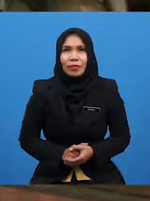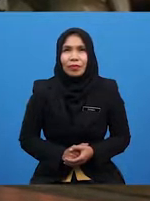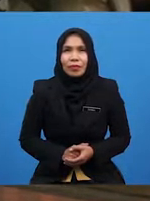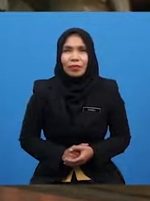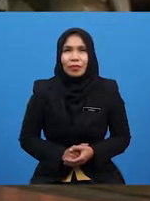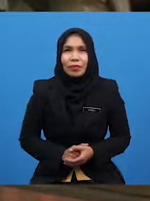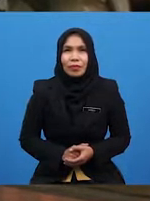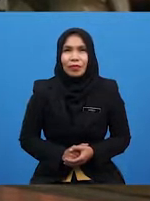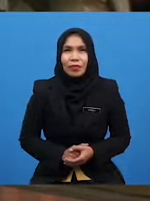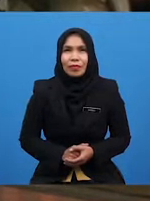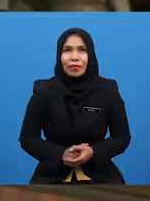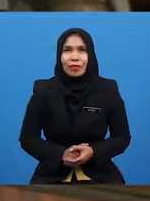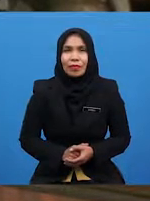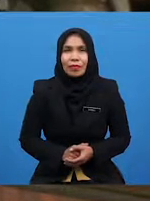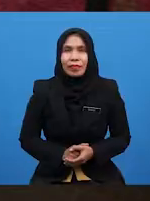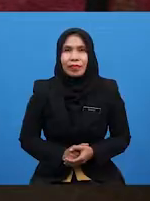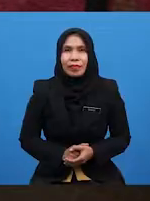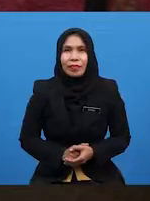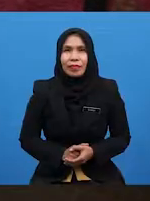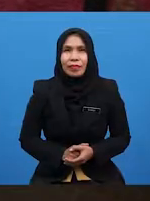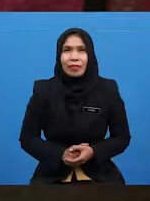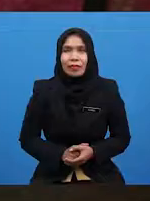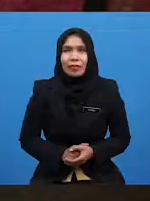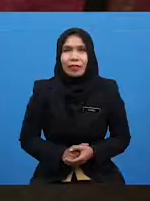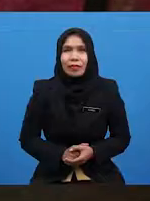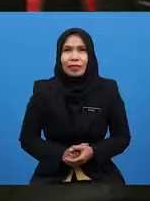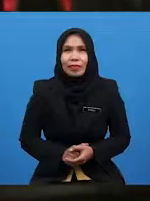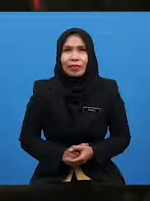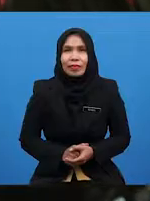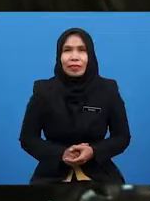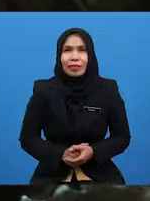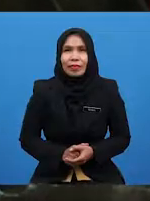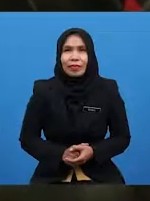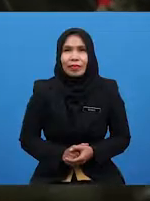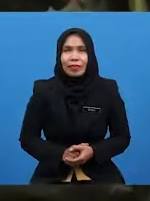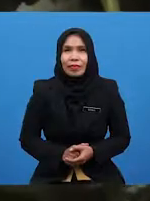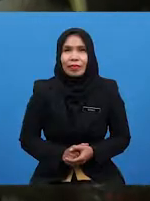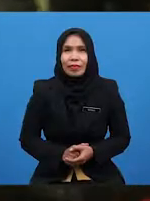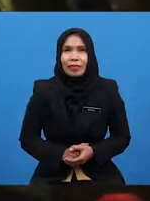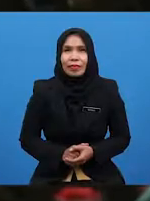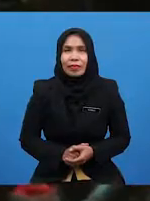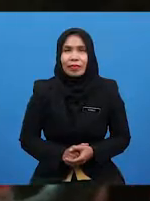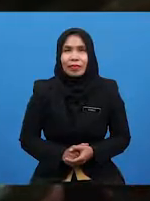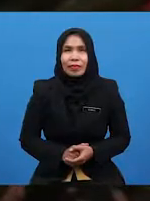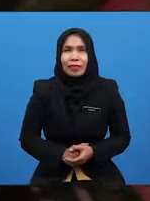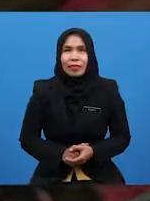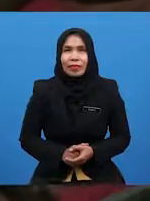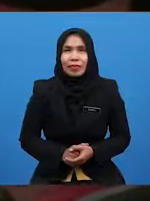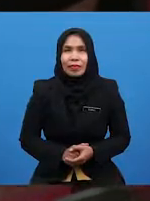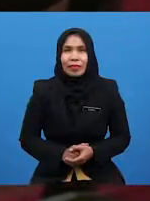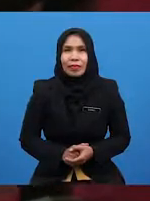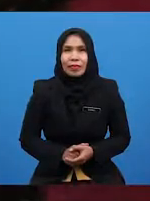dan juga yang satu daripada karya yang major, karya utamanya itu harga dia 200 ribu